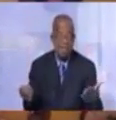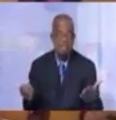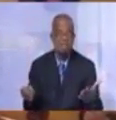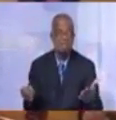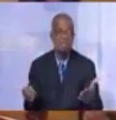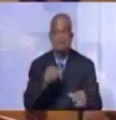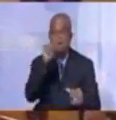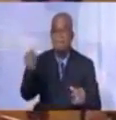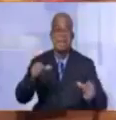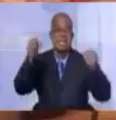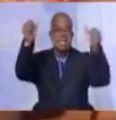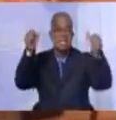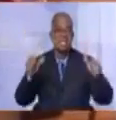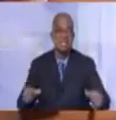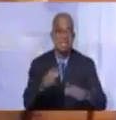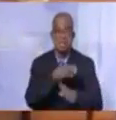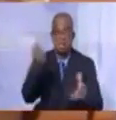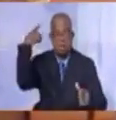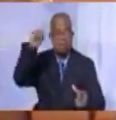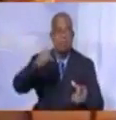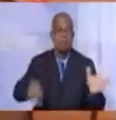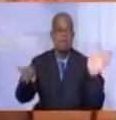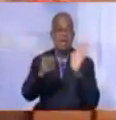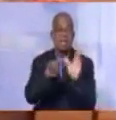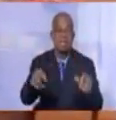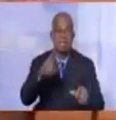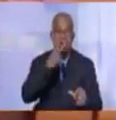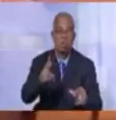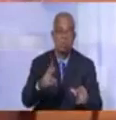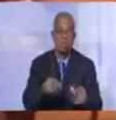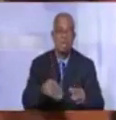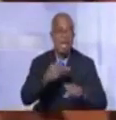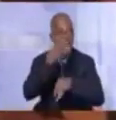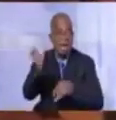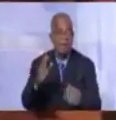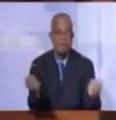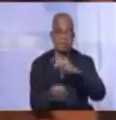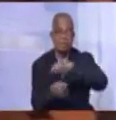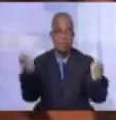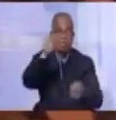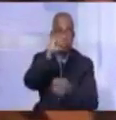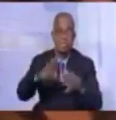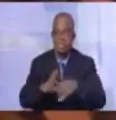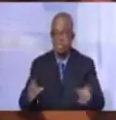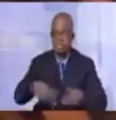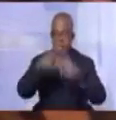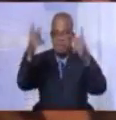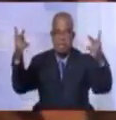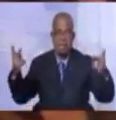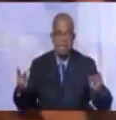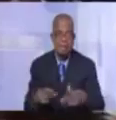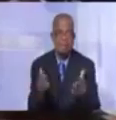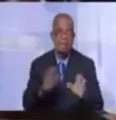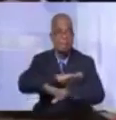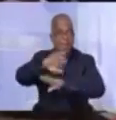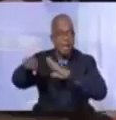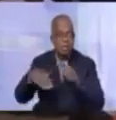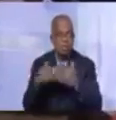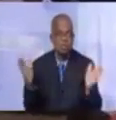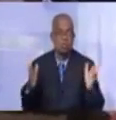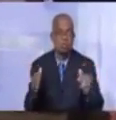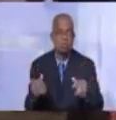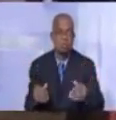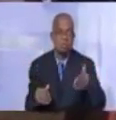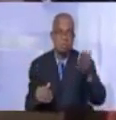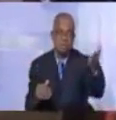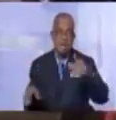sont affichés dans le bar. Riviera 2, Angrais 8e tranche, Adien et Mahou, partout où la délégation est passée, elle a